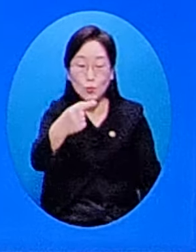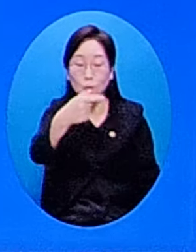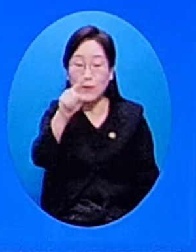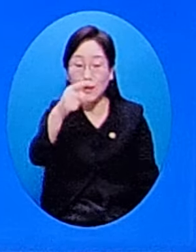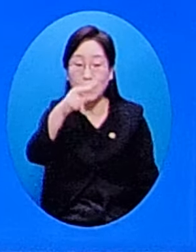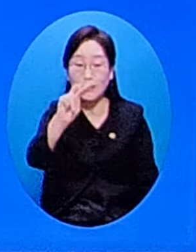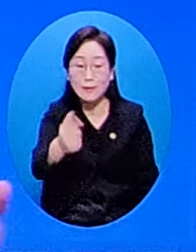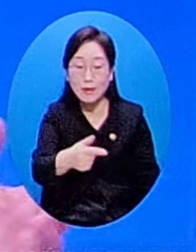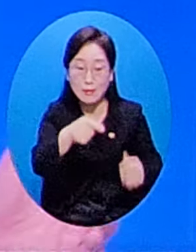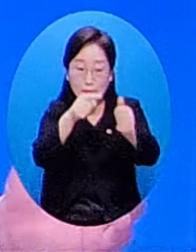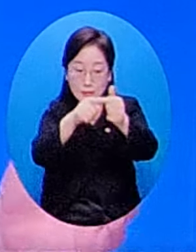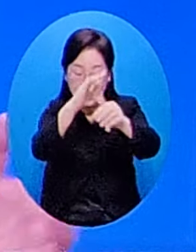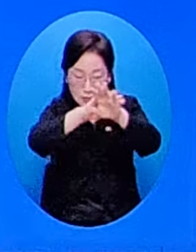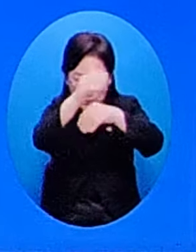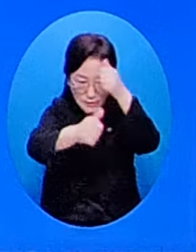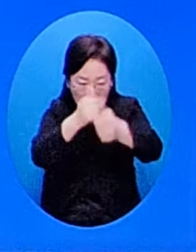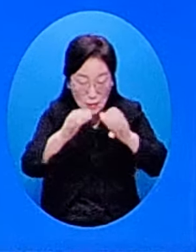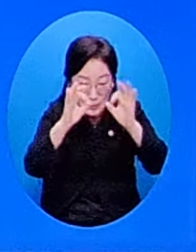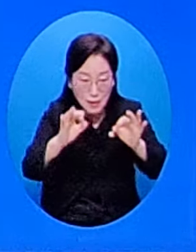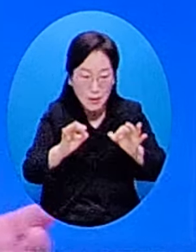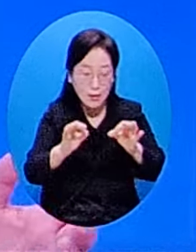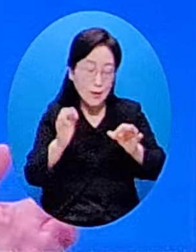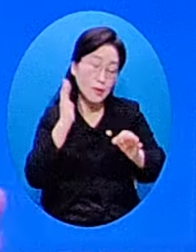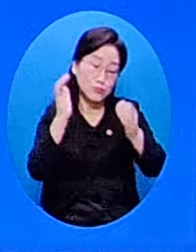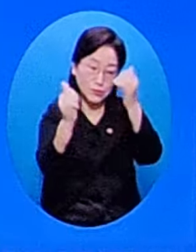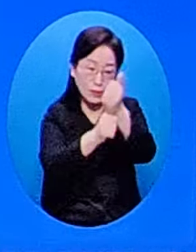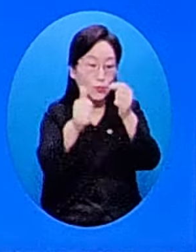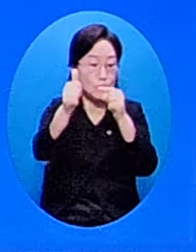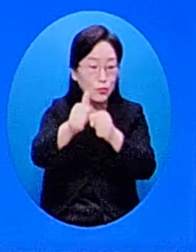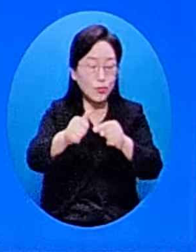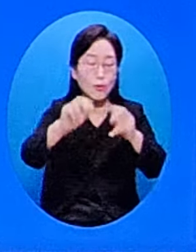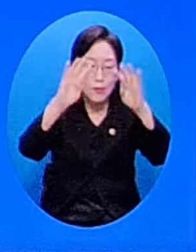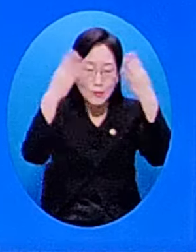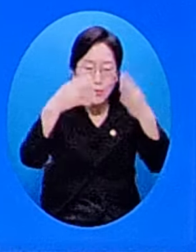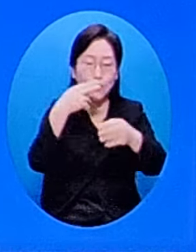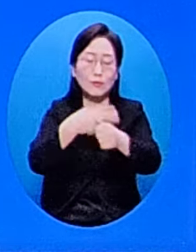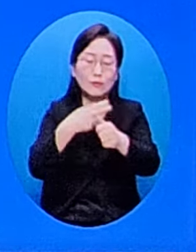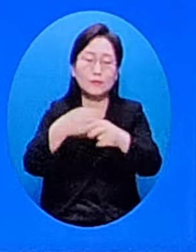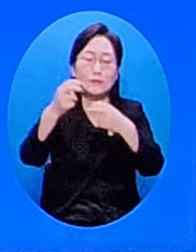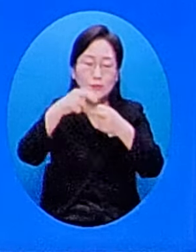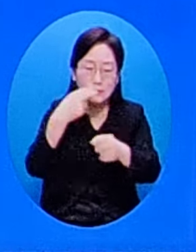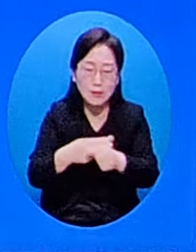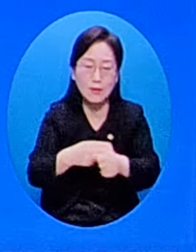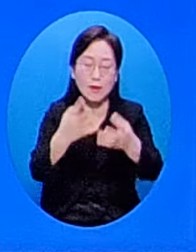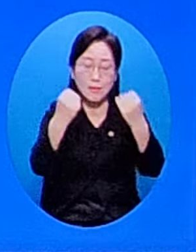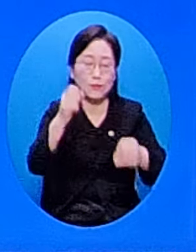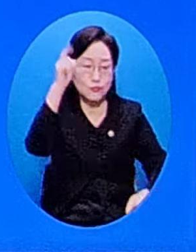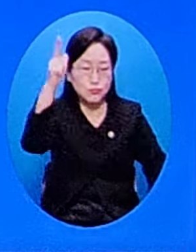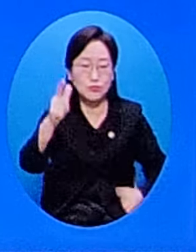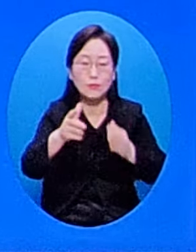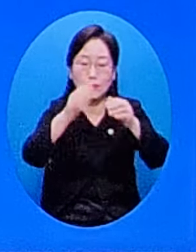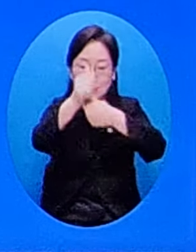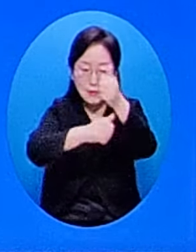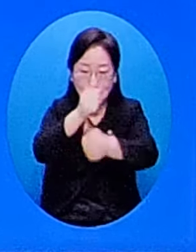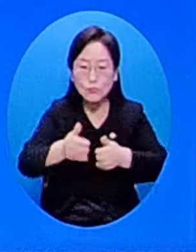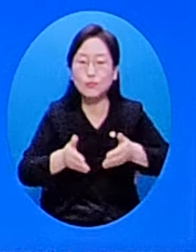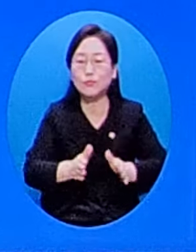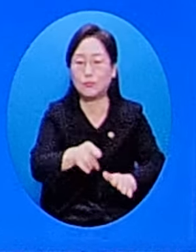삶은 그 가문에서 부통령도 나오고 대학 교수, 의사, 많은 훌륭한 분들이 나와서 미국